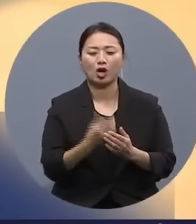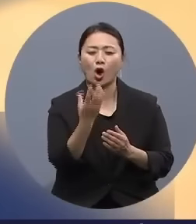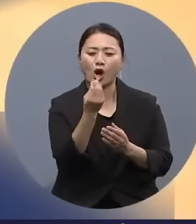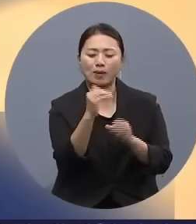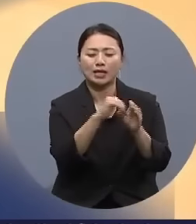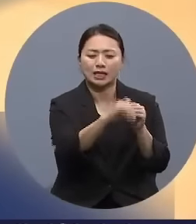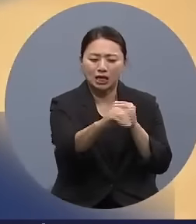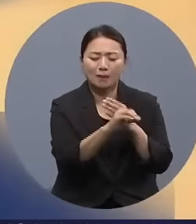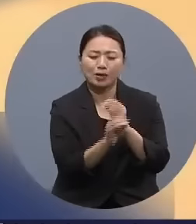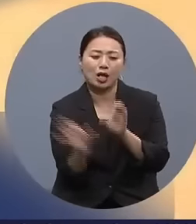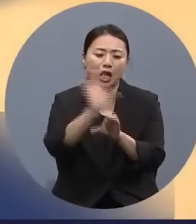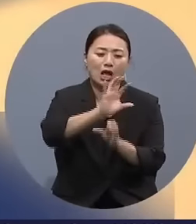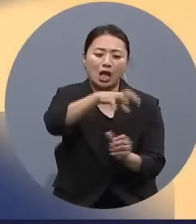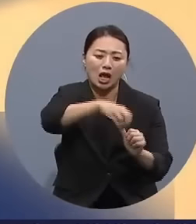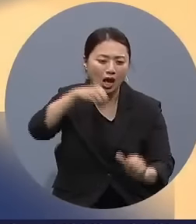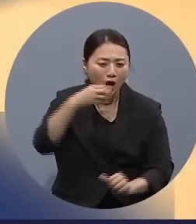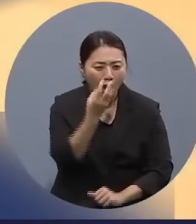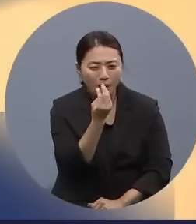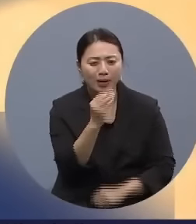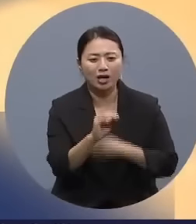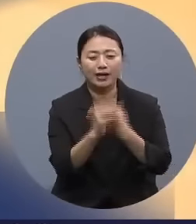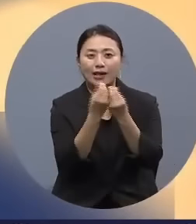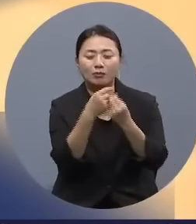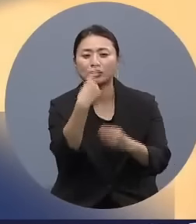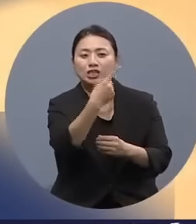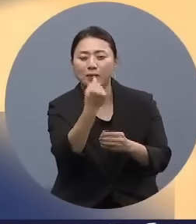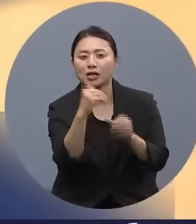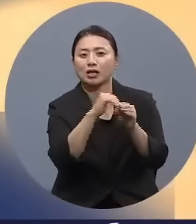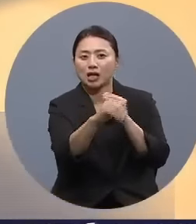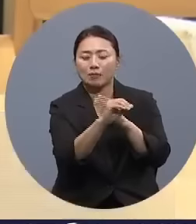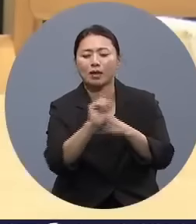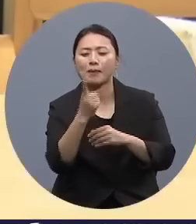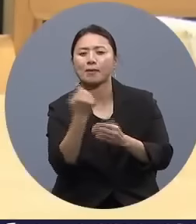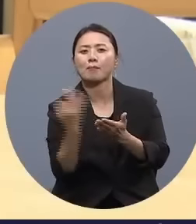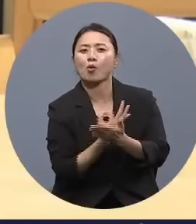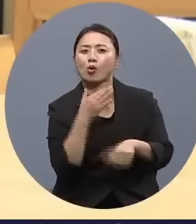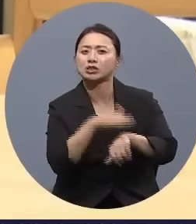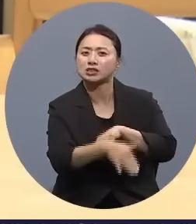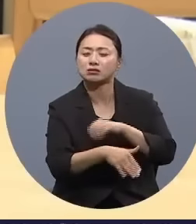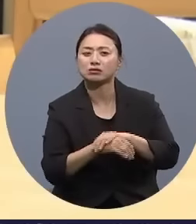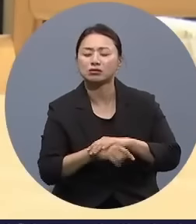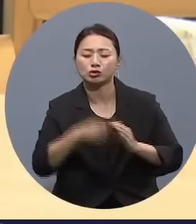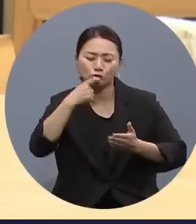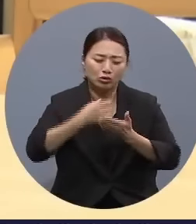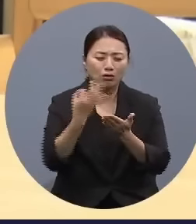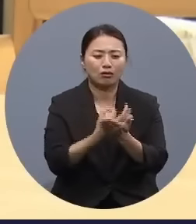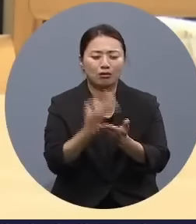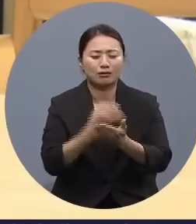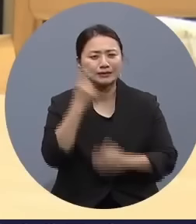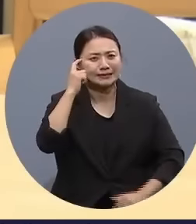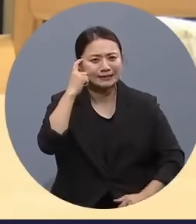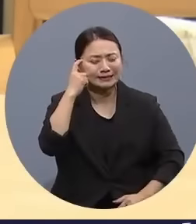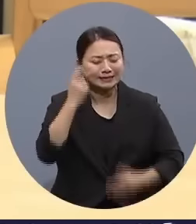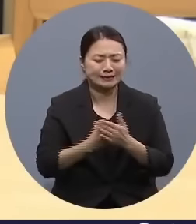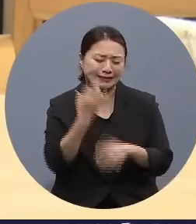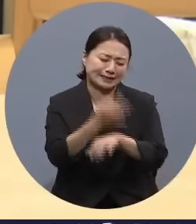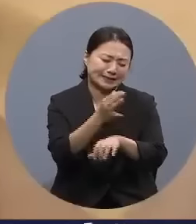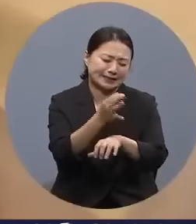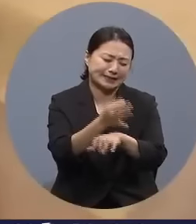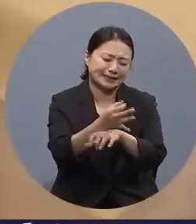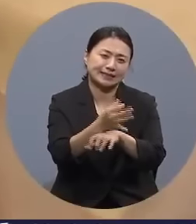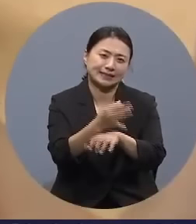입금을 했으니 내가 1000만 원을 했으면 내가 100만 원을 벌었다. 돈을 쉽게 벌 수 있다는 생각에 예매를